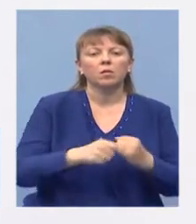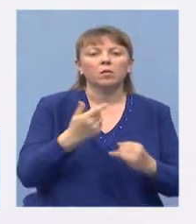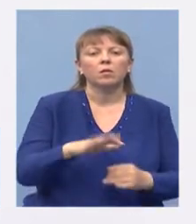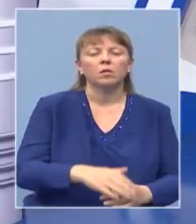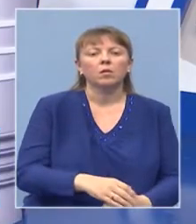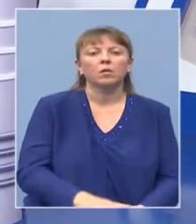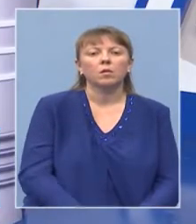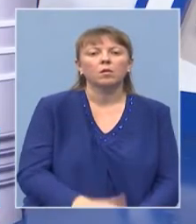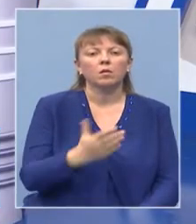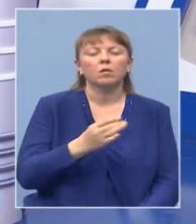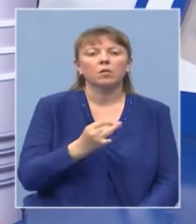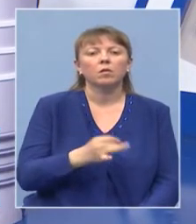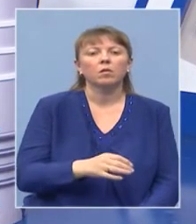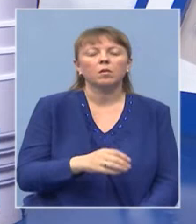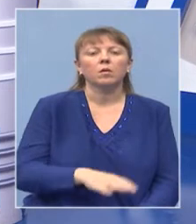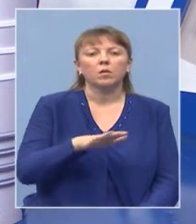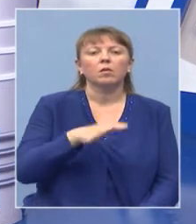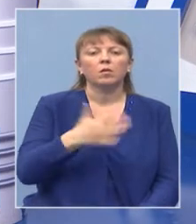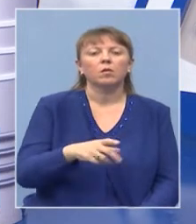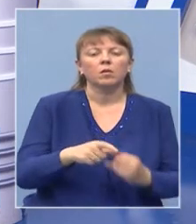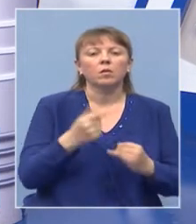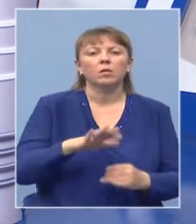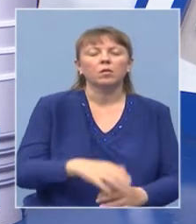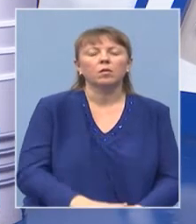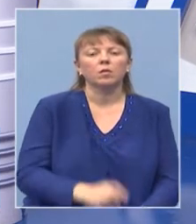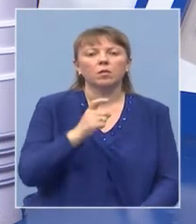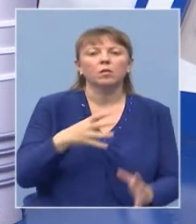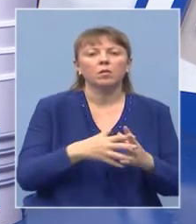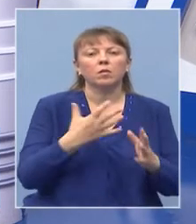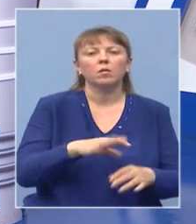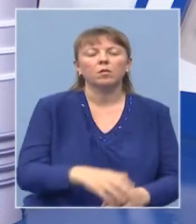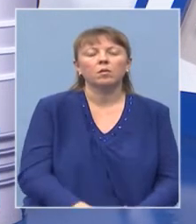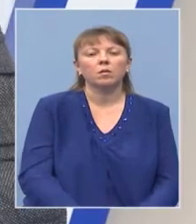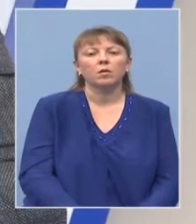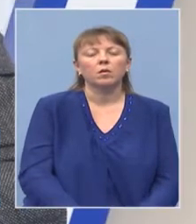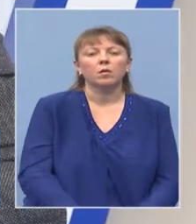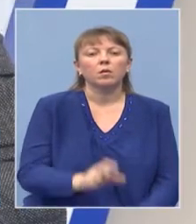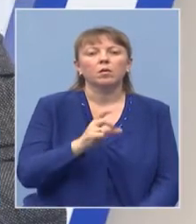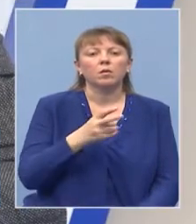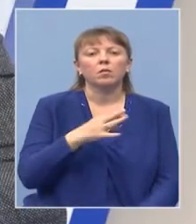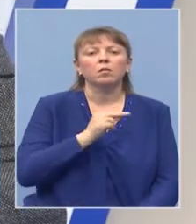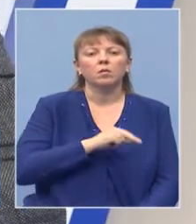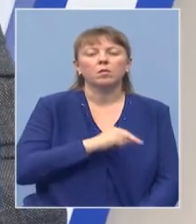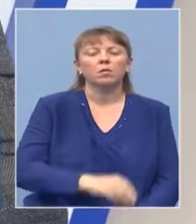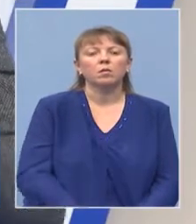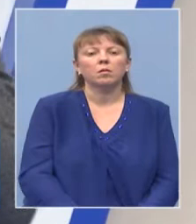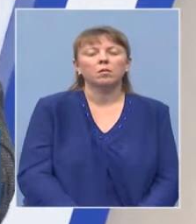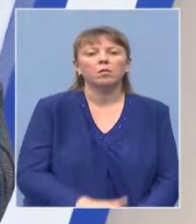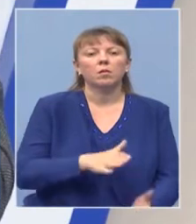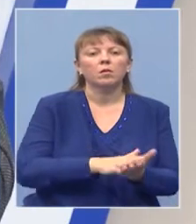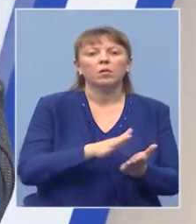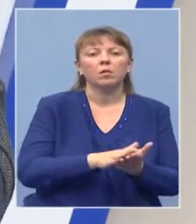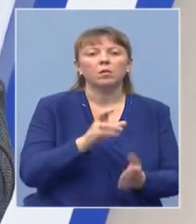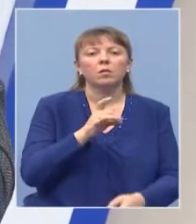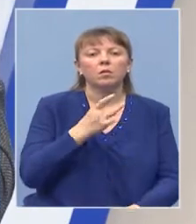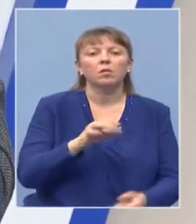горизонтальная высотная съемка земельных участков, проведение инвентаризации сельскохозяйственных земель, аэрофотосъемочные работы, представление копий земельных